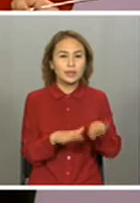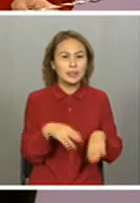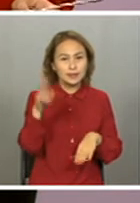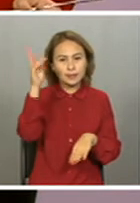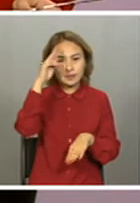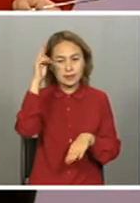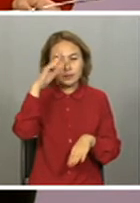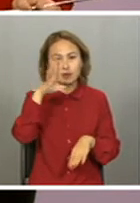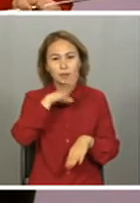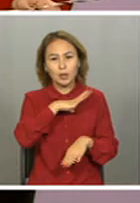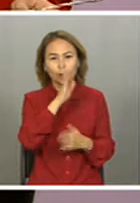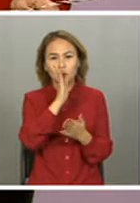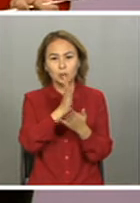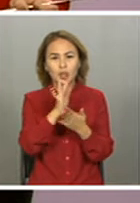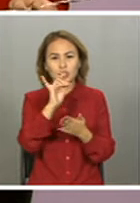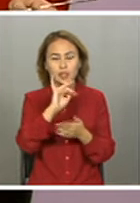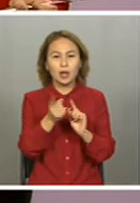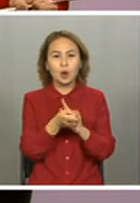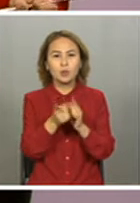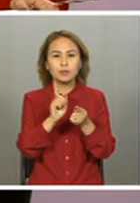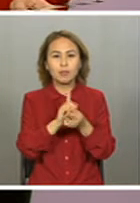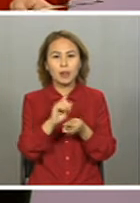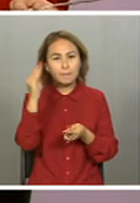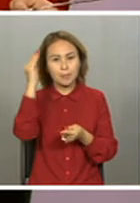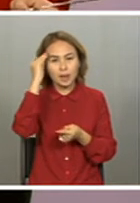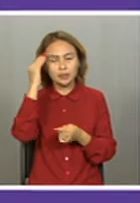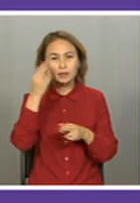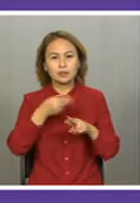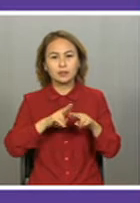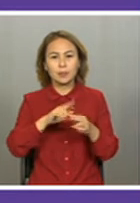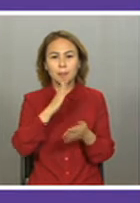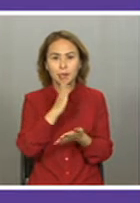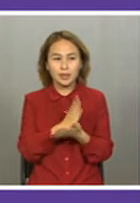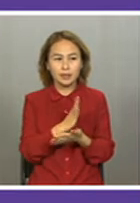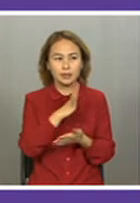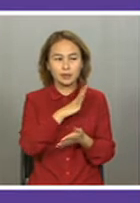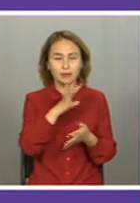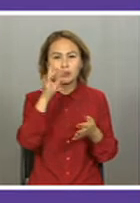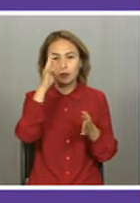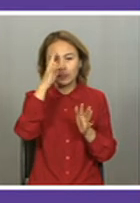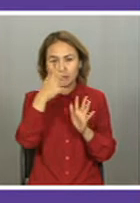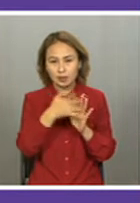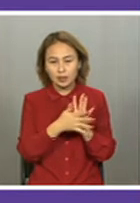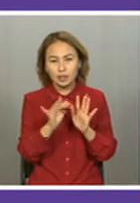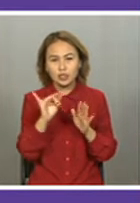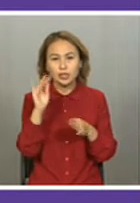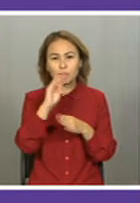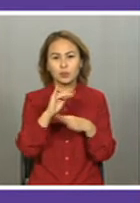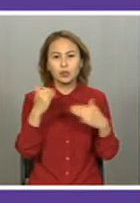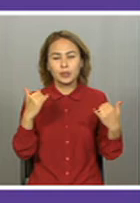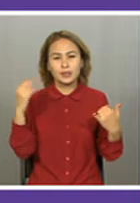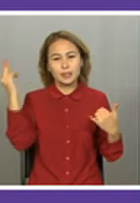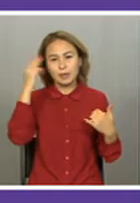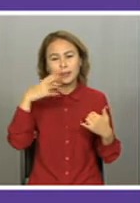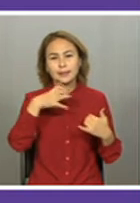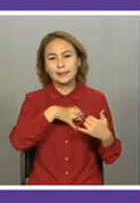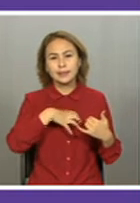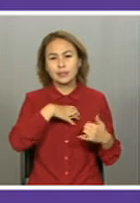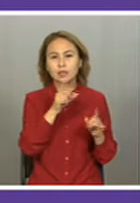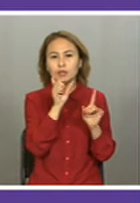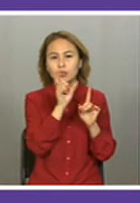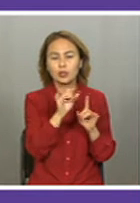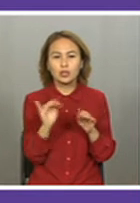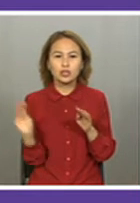сөздердің тура және ауыспалы мағыналары болатынын білдік. Бүгінгі сабақта негізгі түбірге жұрнақ